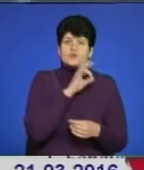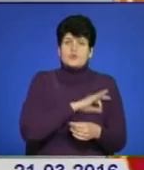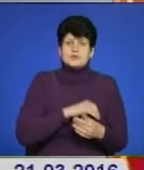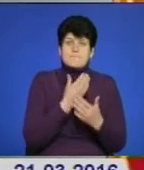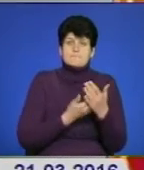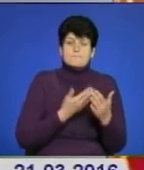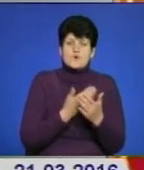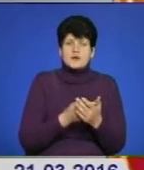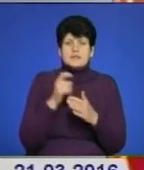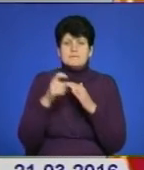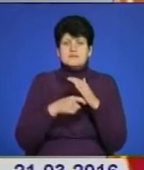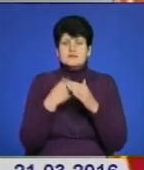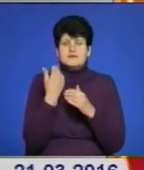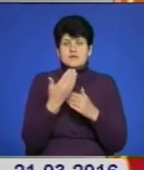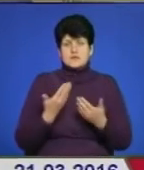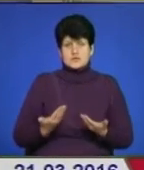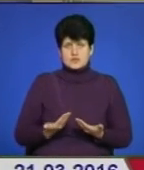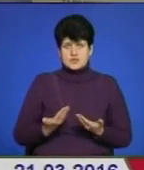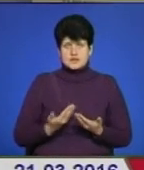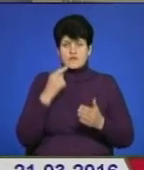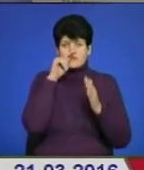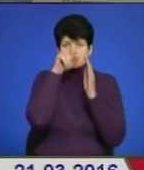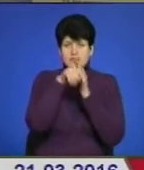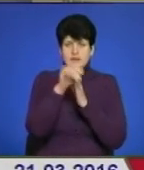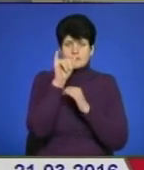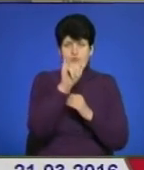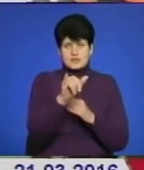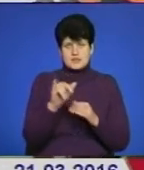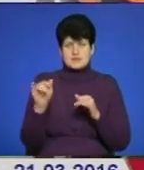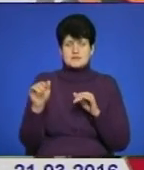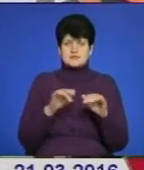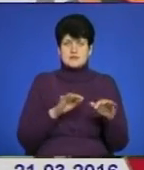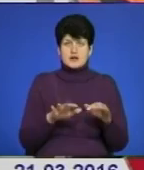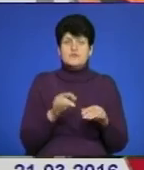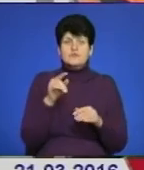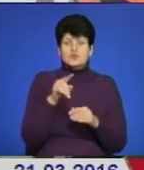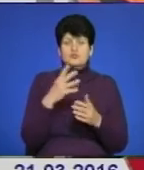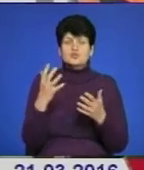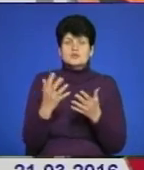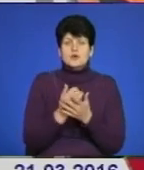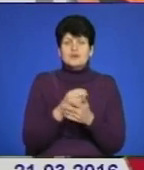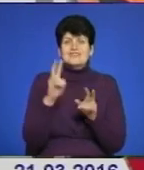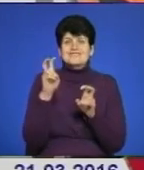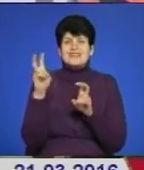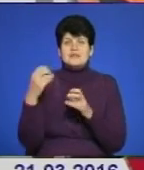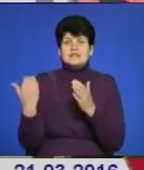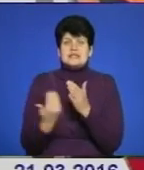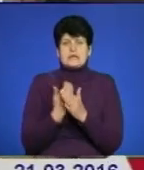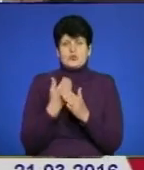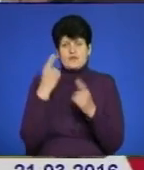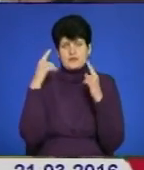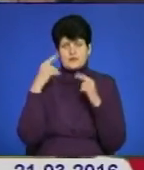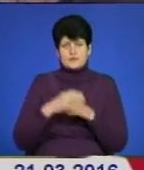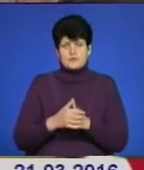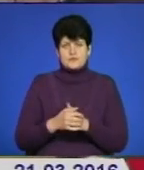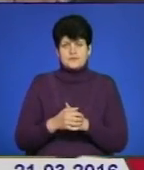поради, пізнавав їхнє життя, вникав у їхні справи і таким чином знаходив теми для нових творів.